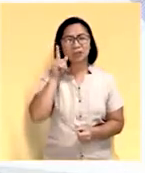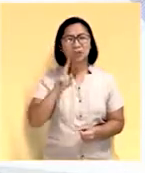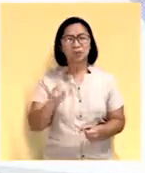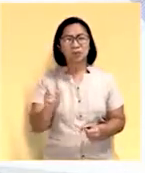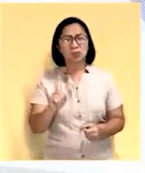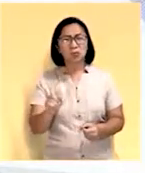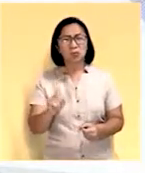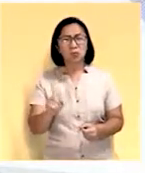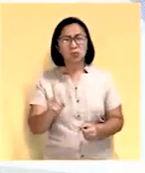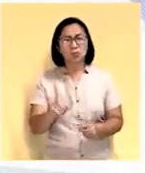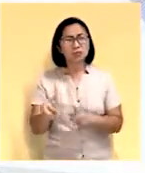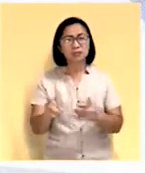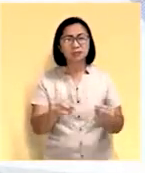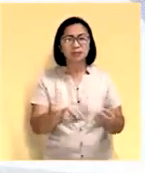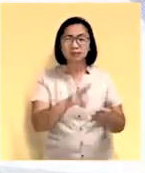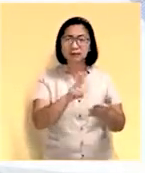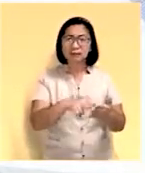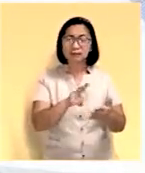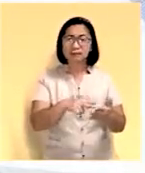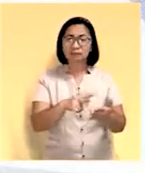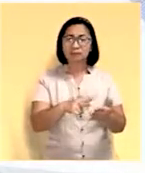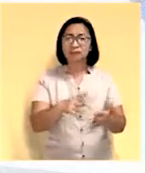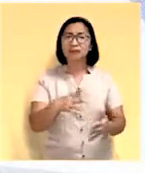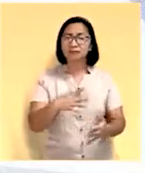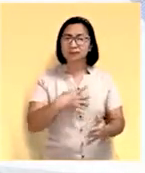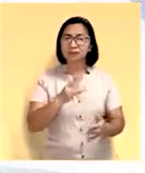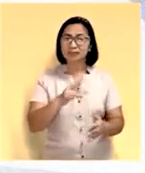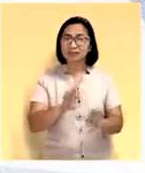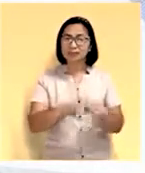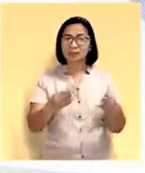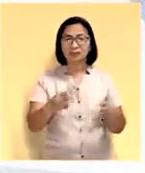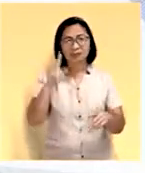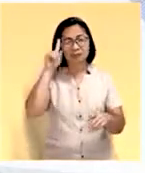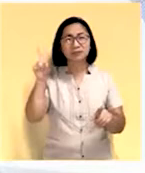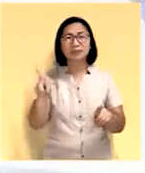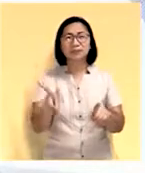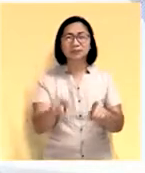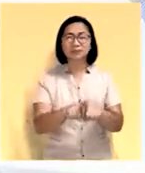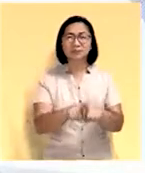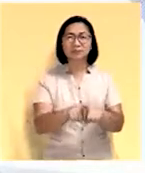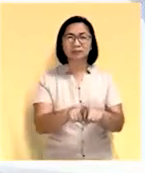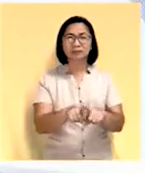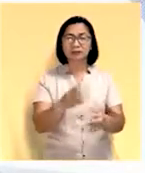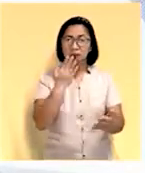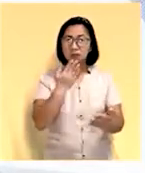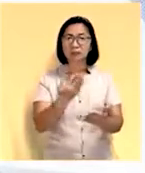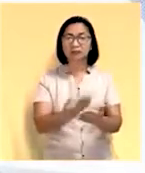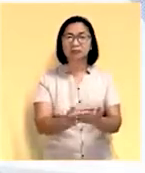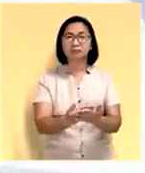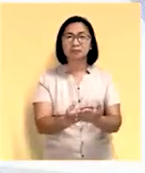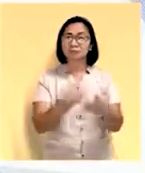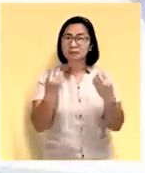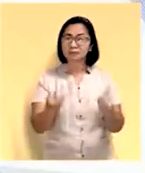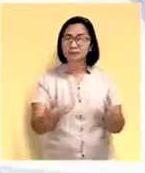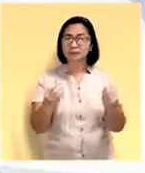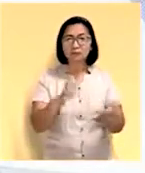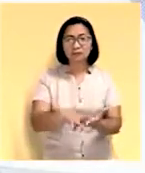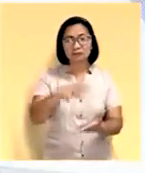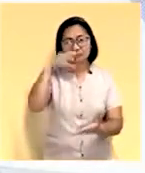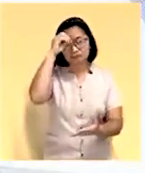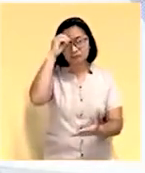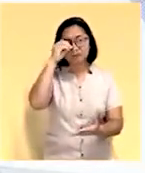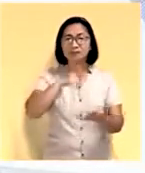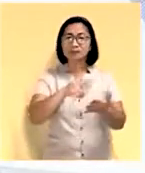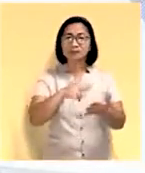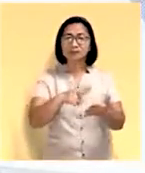Olina, ano ang iyong ginagawa? Nagbabasa ako ng aking paboritong aklat, kuya. Mainam yan. Marami